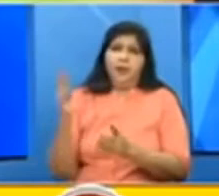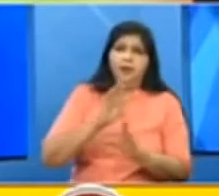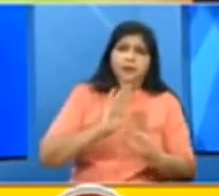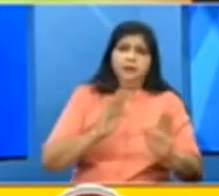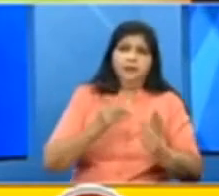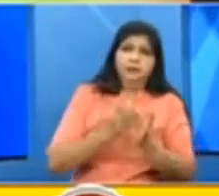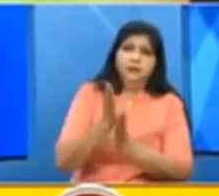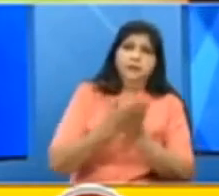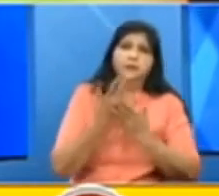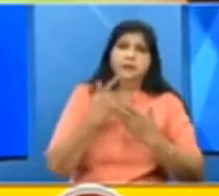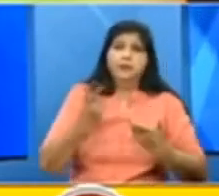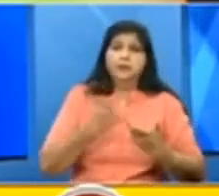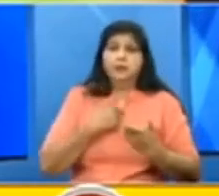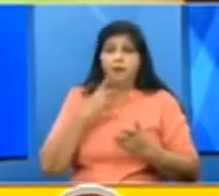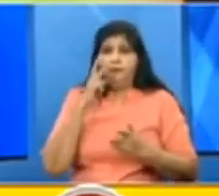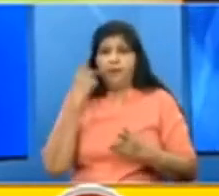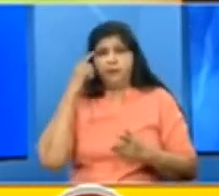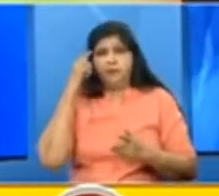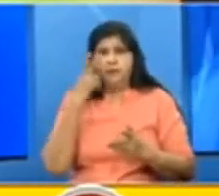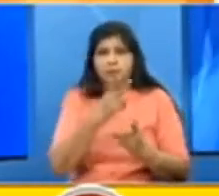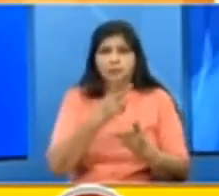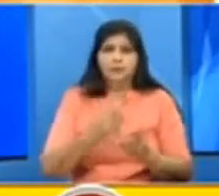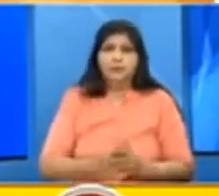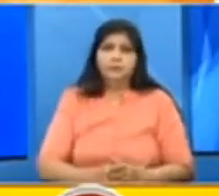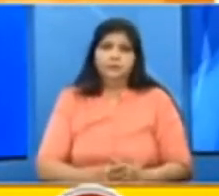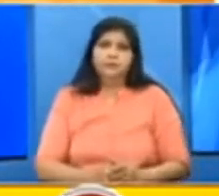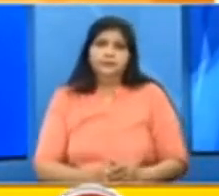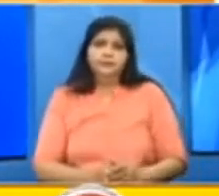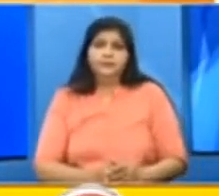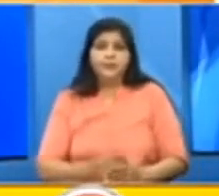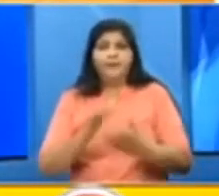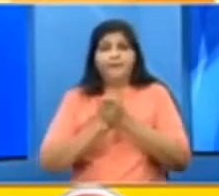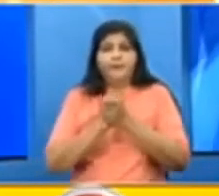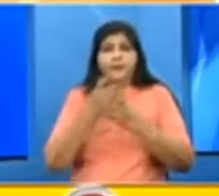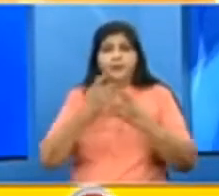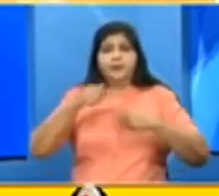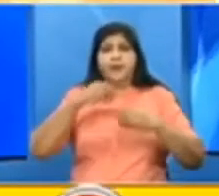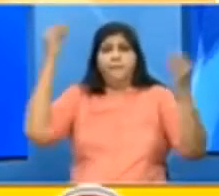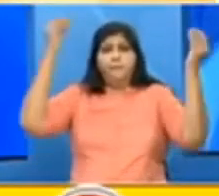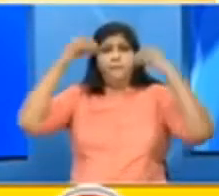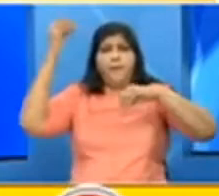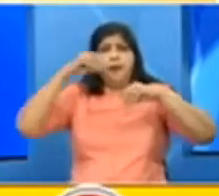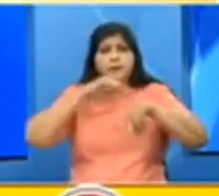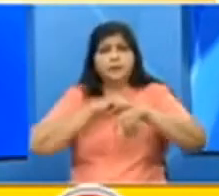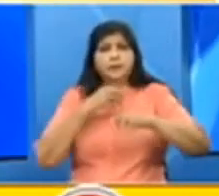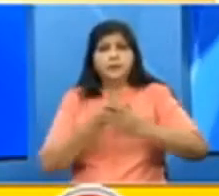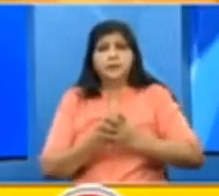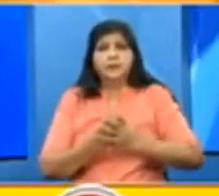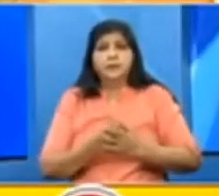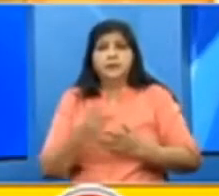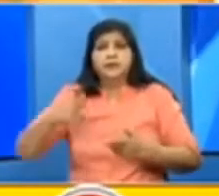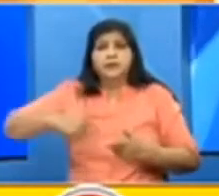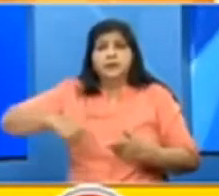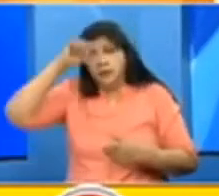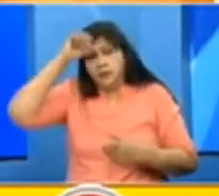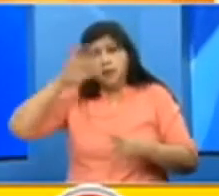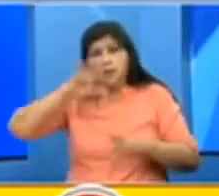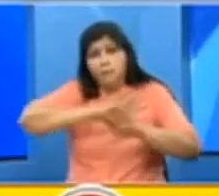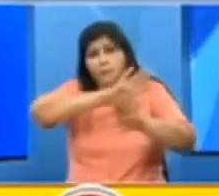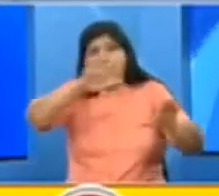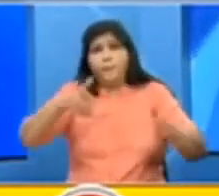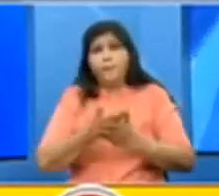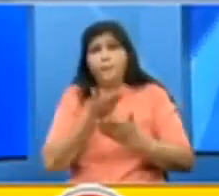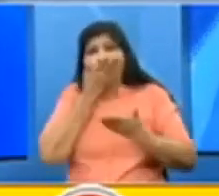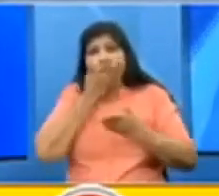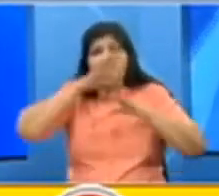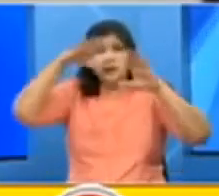पड़े, इसका पूरा ख्याल रखना होगा। साथियों, बारिश के मौसम में देश का एक बड़ा हिस्सा बाढ़